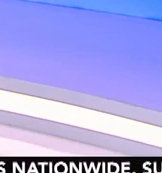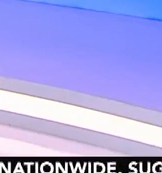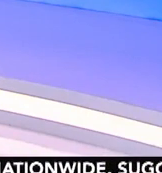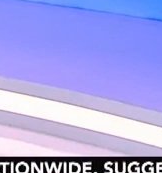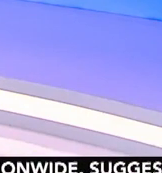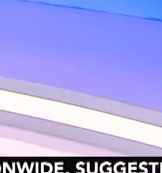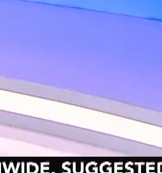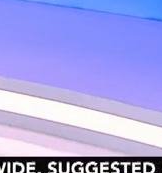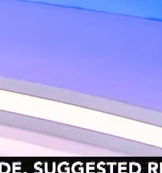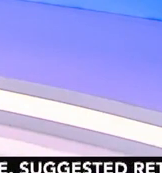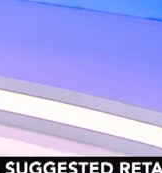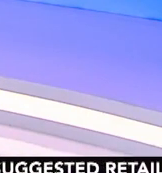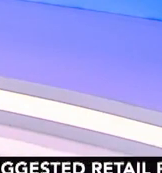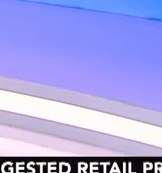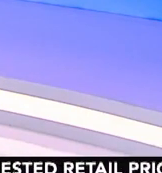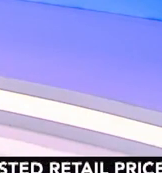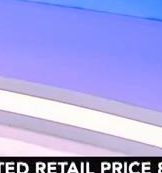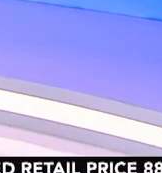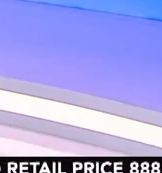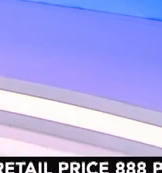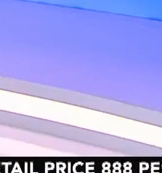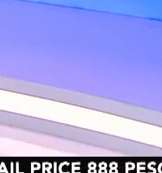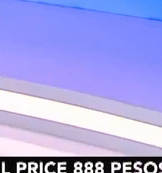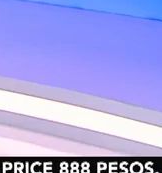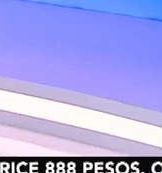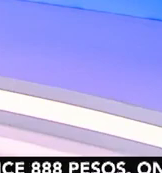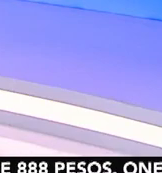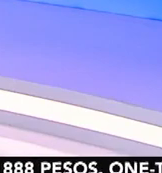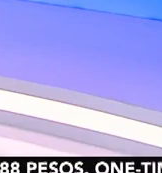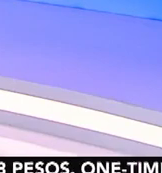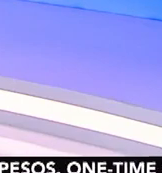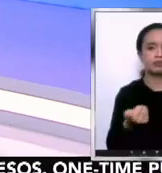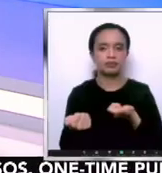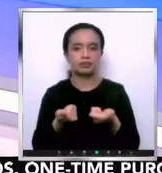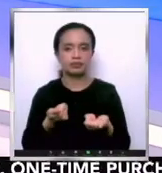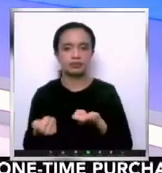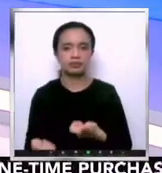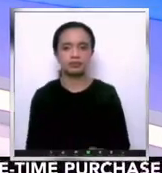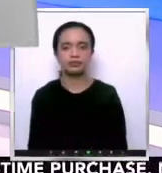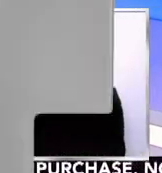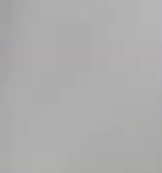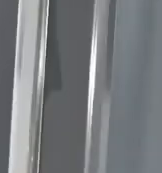na inabandona na ng nagdaang administrasyon. Nakatutok si JP Soriano.